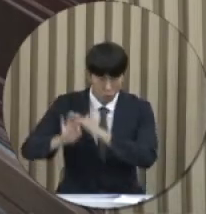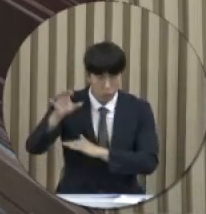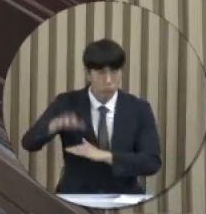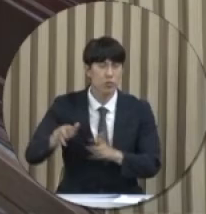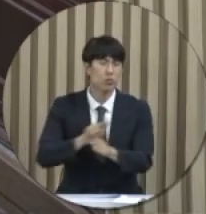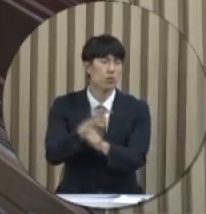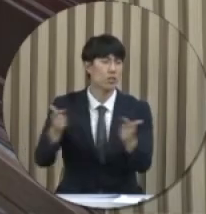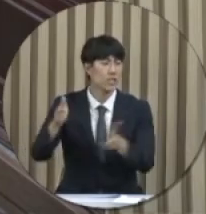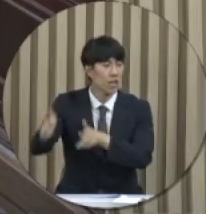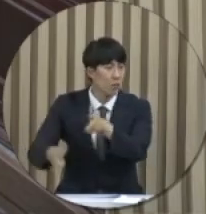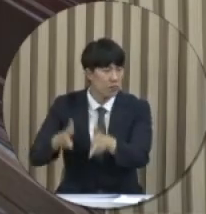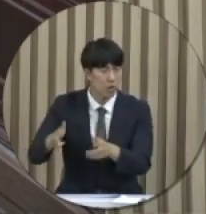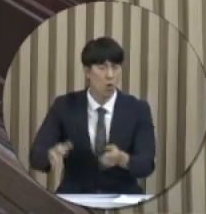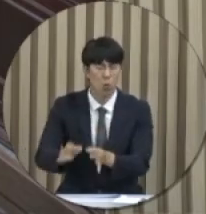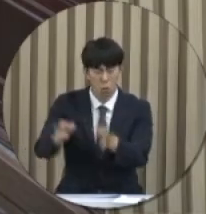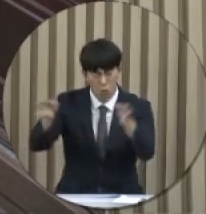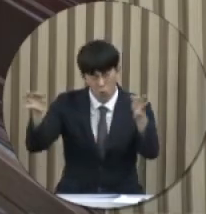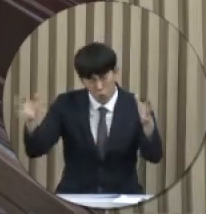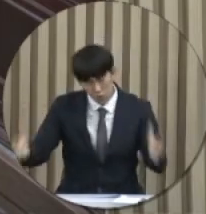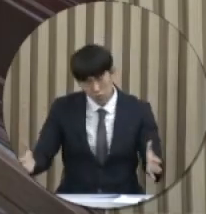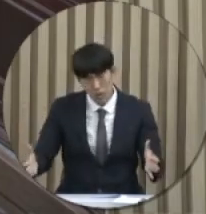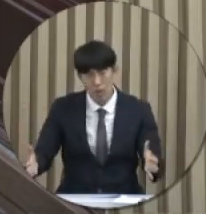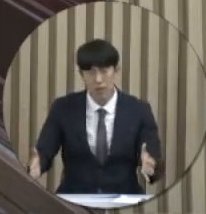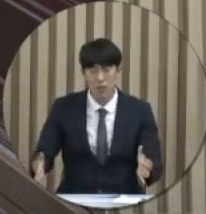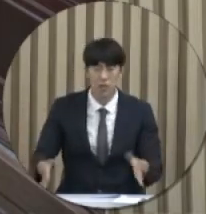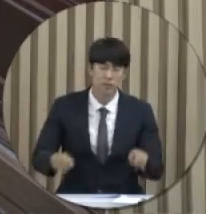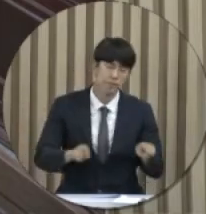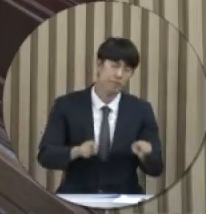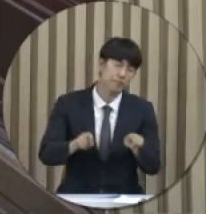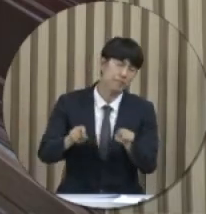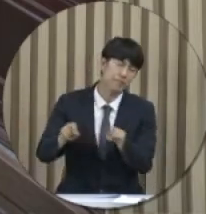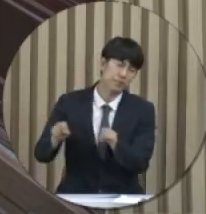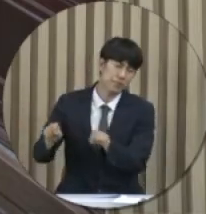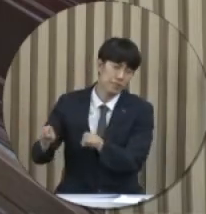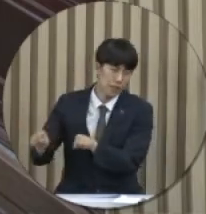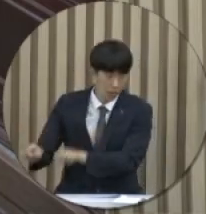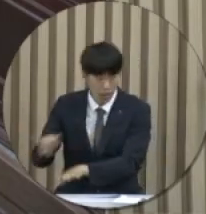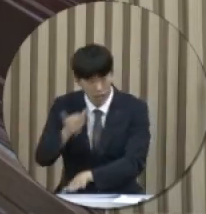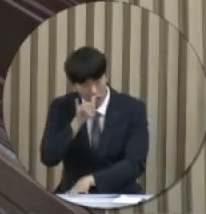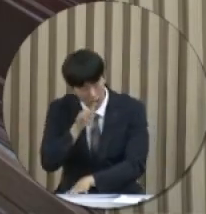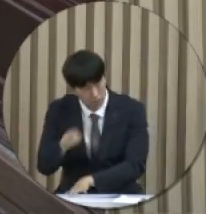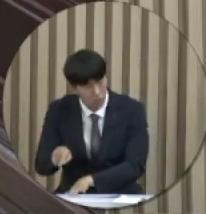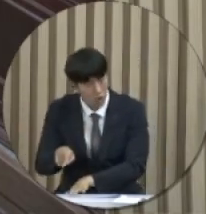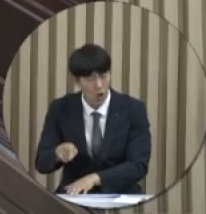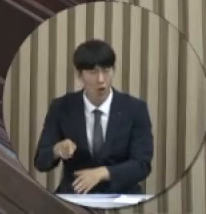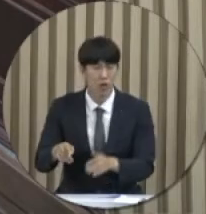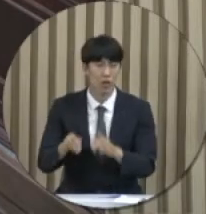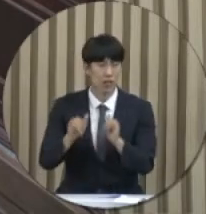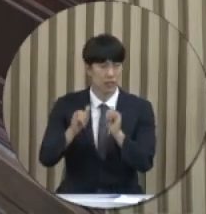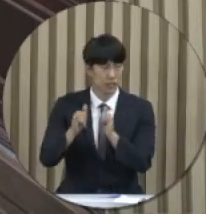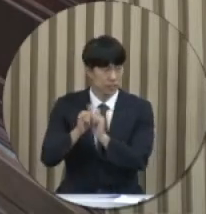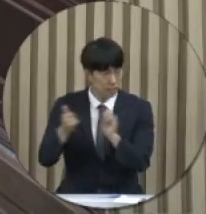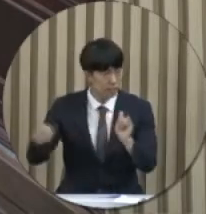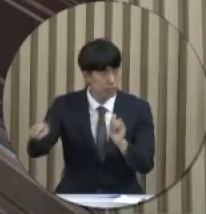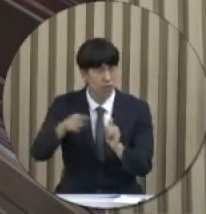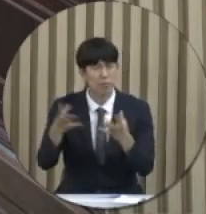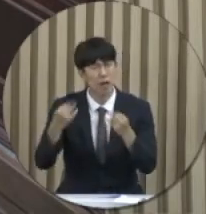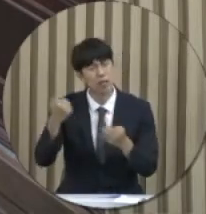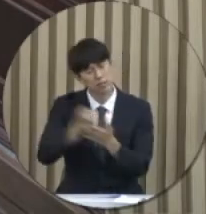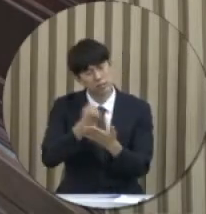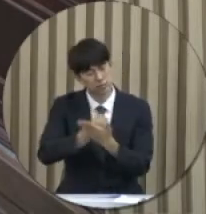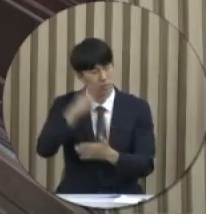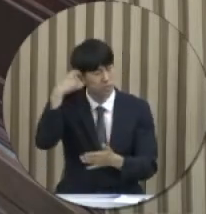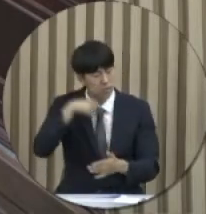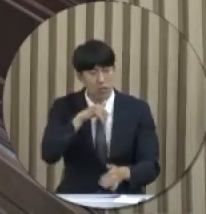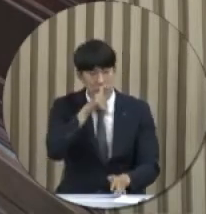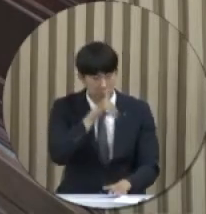사업들이 오랫동안 진행 안 되고 이 답보 상태로 남아 있다는 것이 지역 주민분들한테는 많은 아쉬움으로 지금 남아